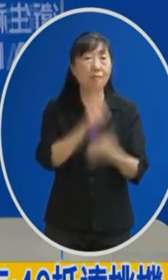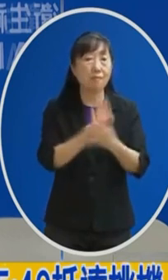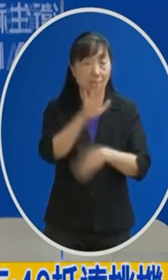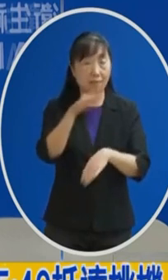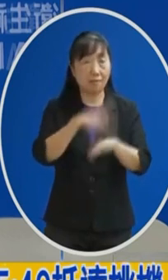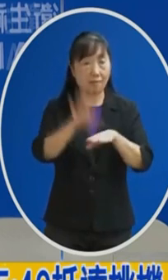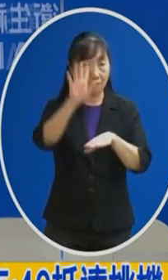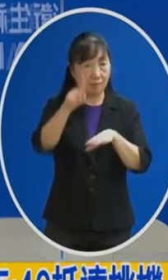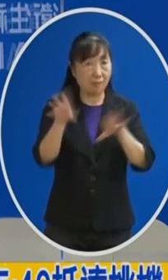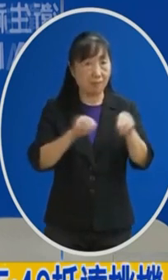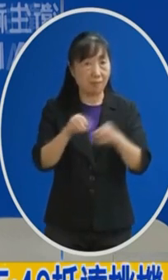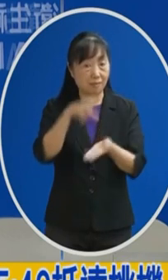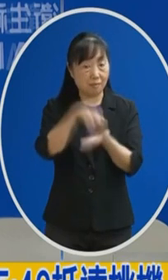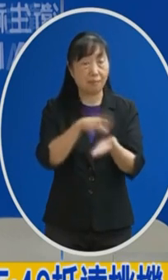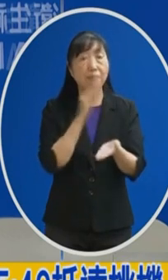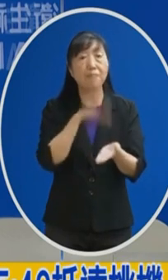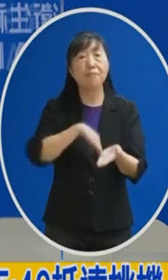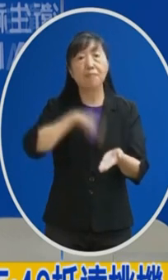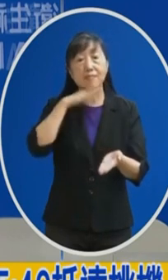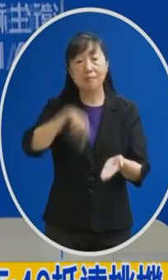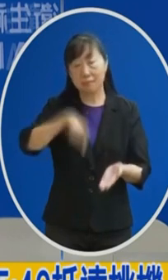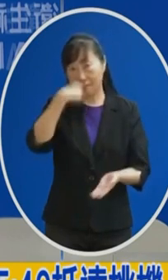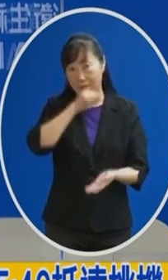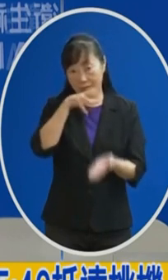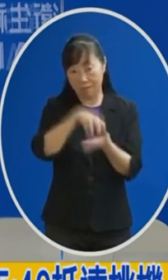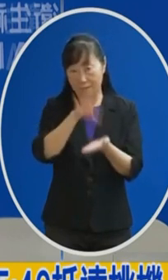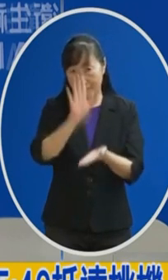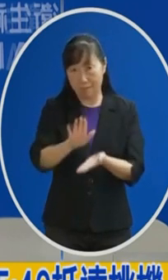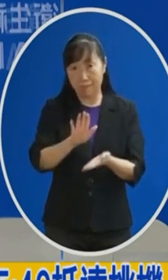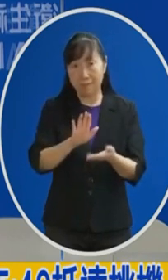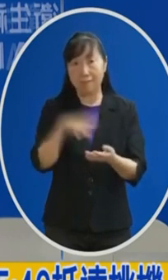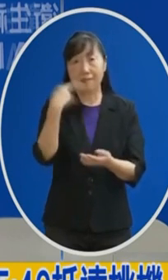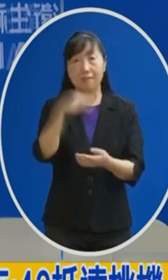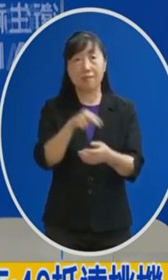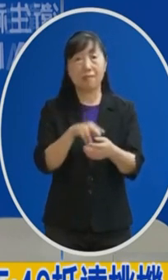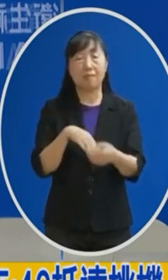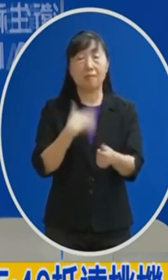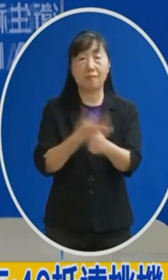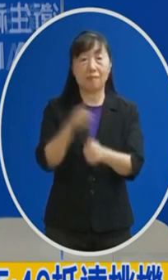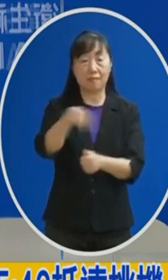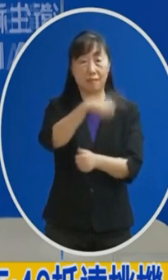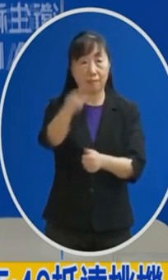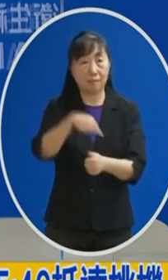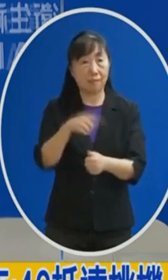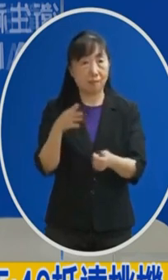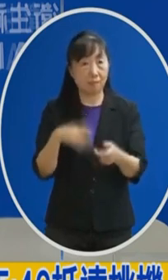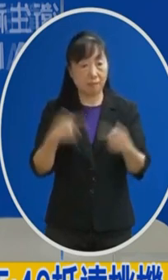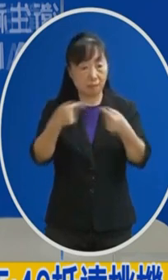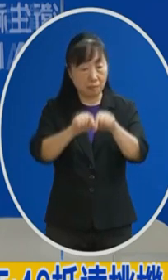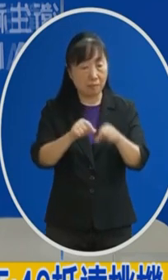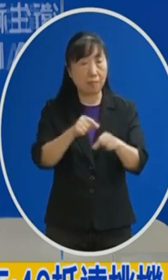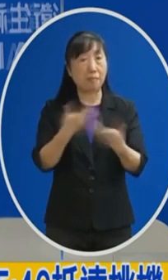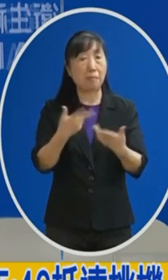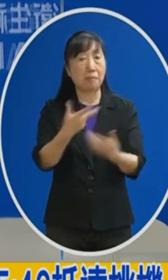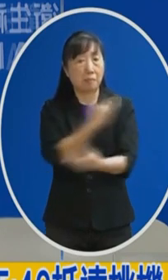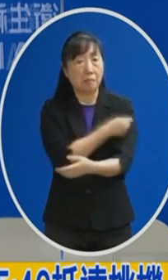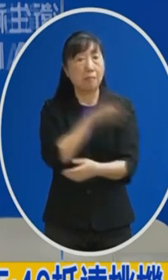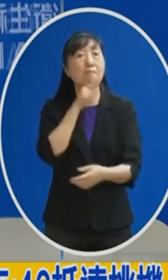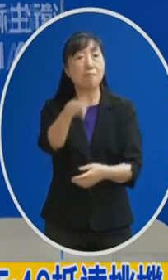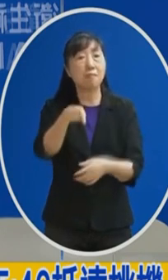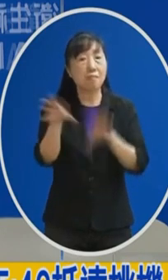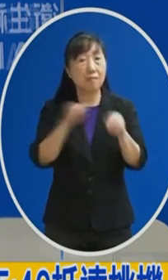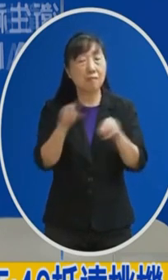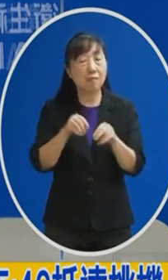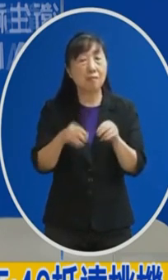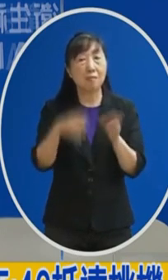边有一些本土的实证之后，可以再给大家提供关于这样混打的一个有效性以及安全性的一些数据，可以来